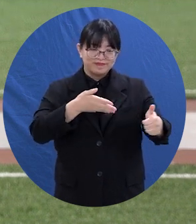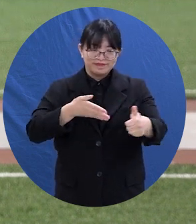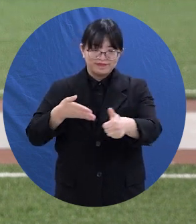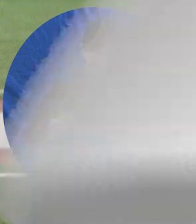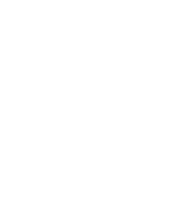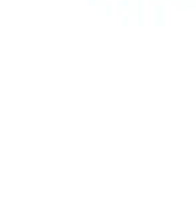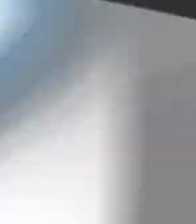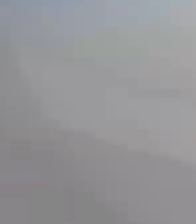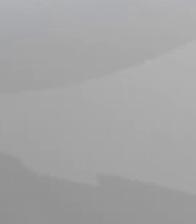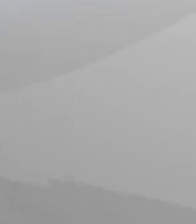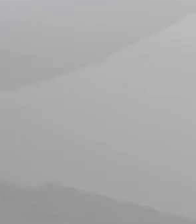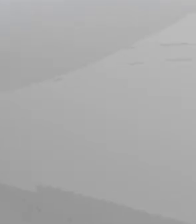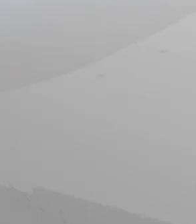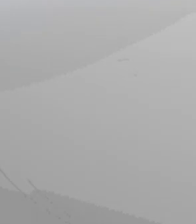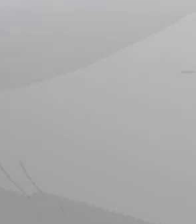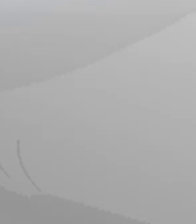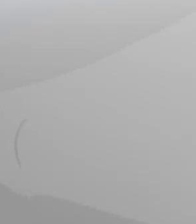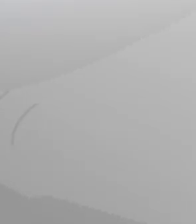이수민이었습니다.